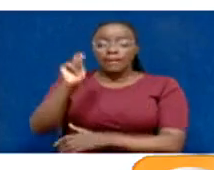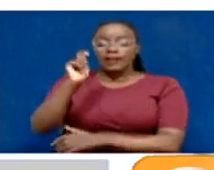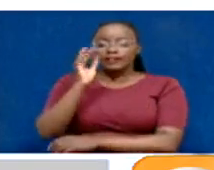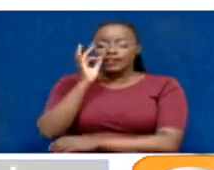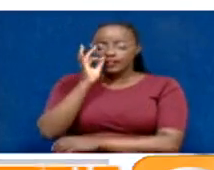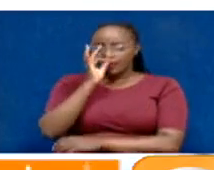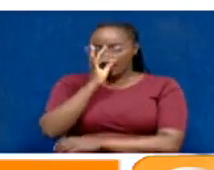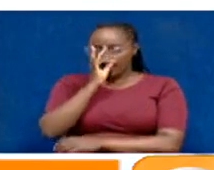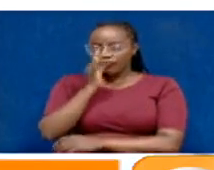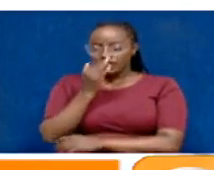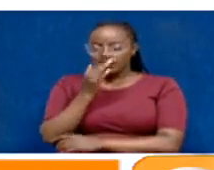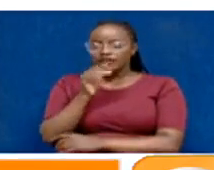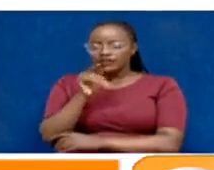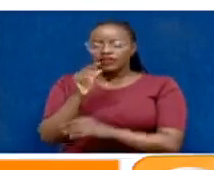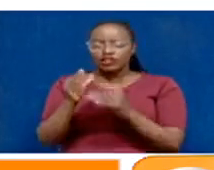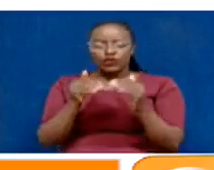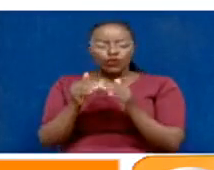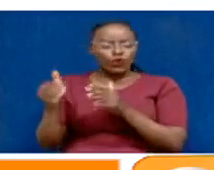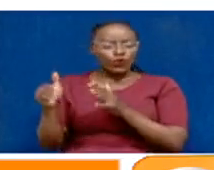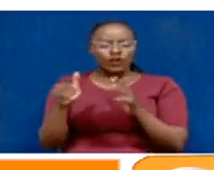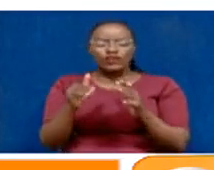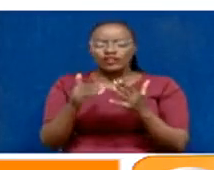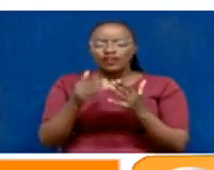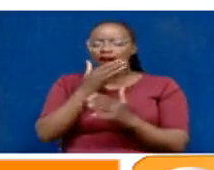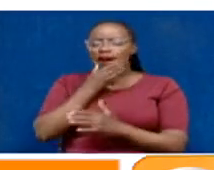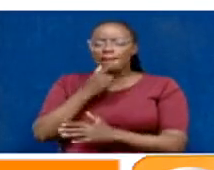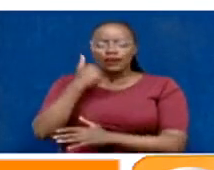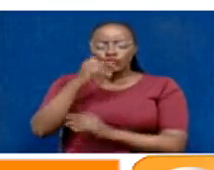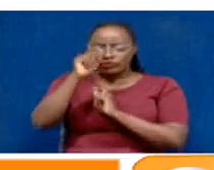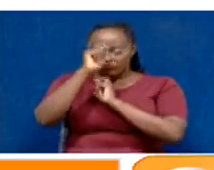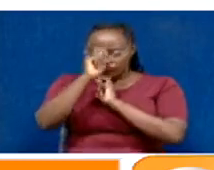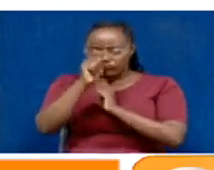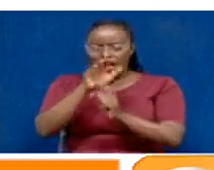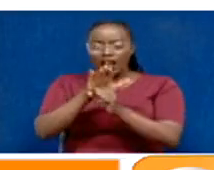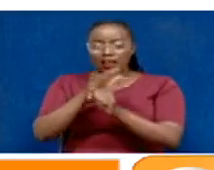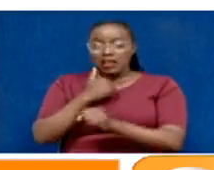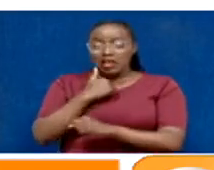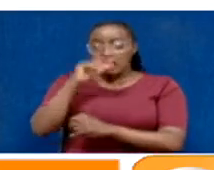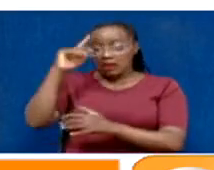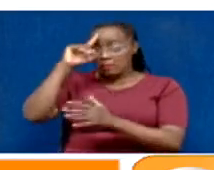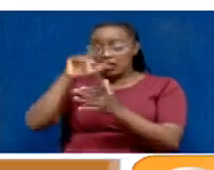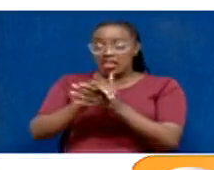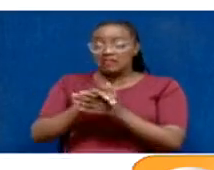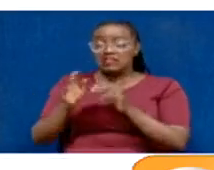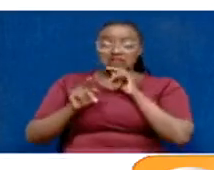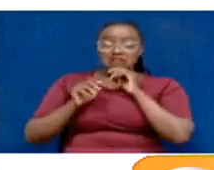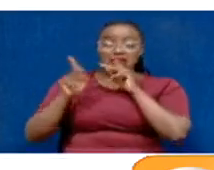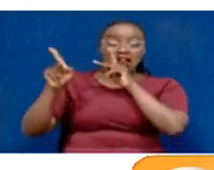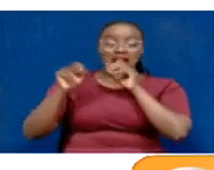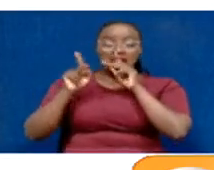Kibaki was by all means a modest man and did not believe in loud